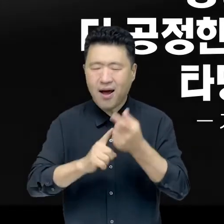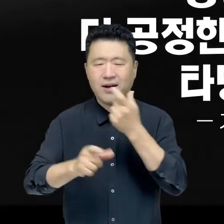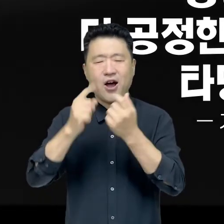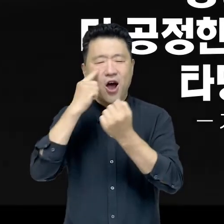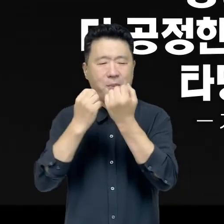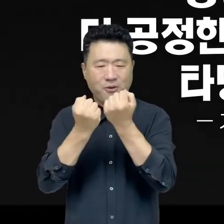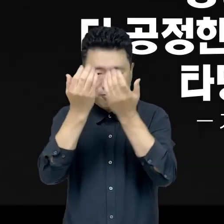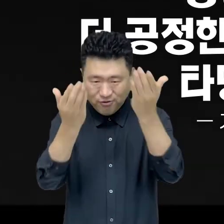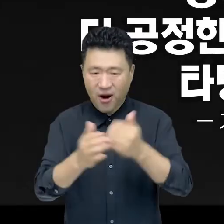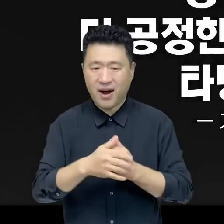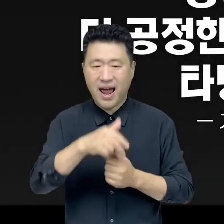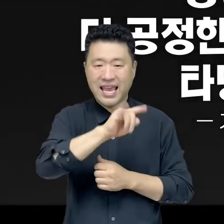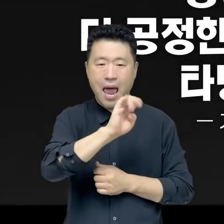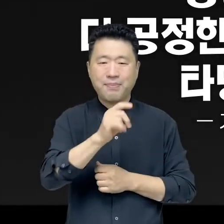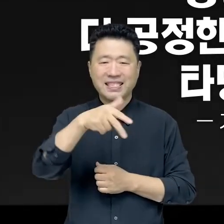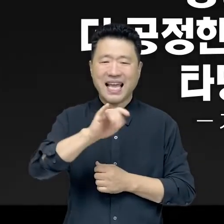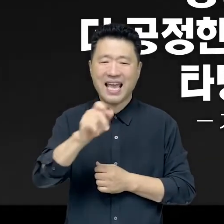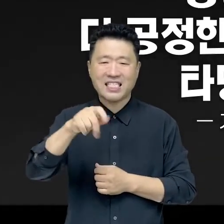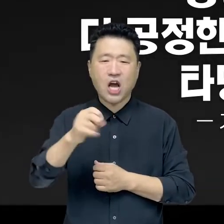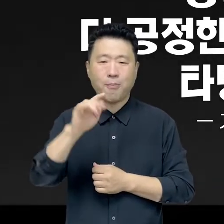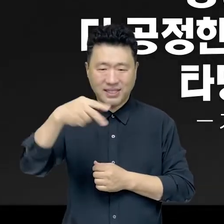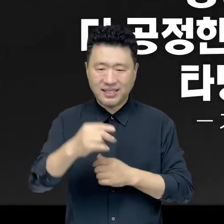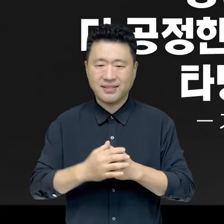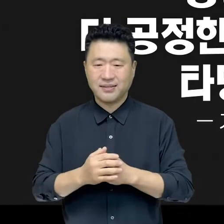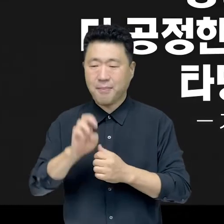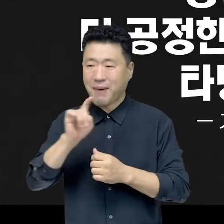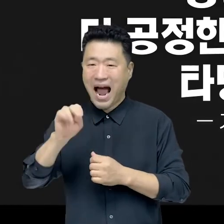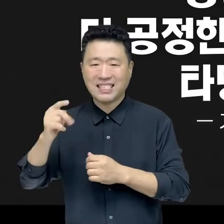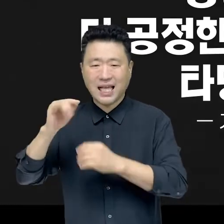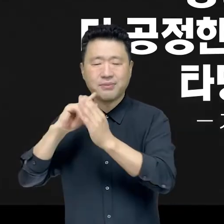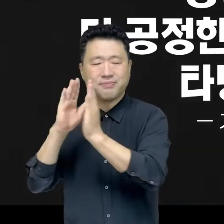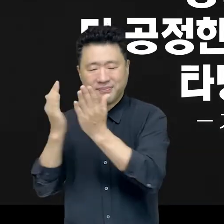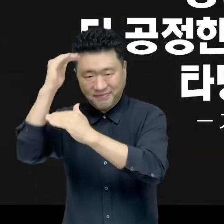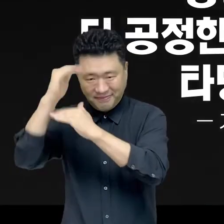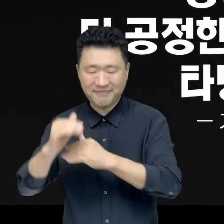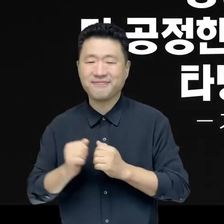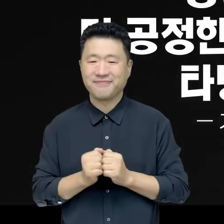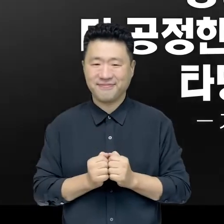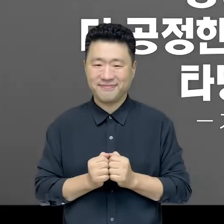세상을 만드는 방법에 관해 타당한 설명을 제시한다. 언론사 파이낸셜 타임즈.